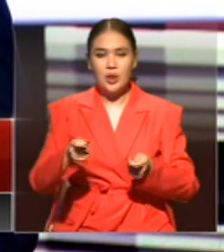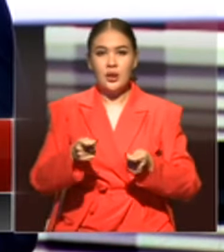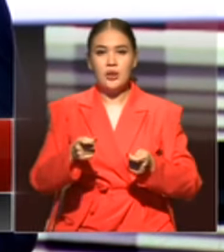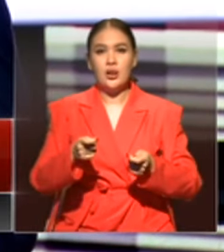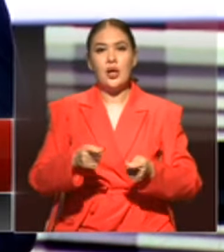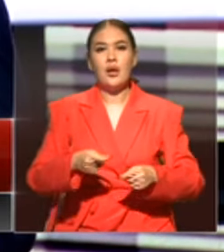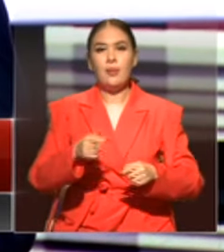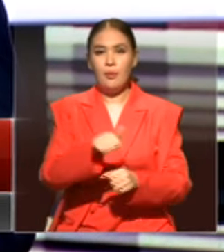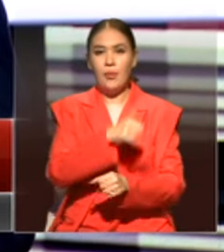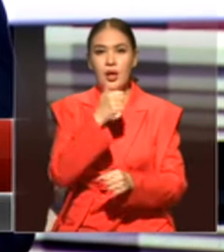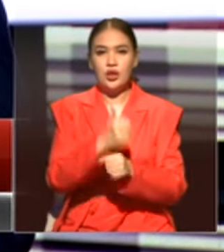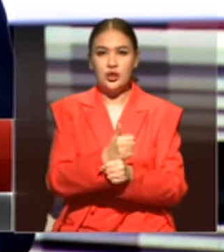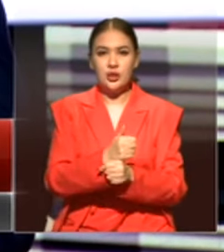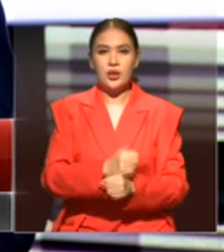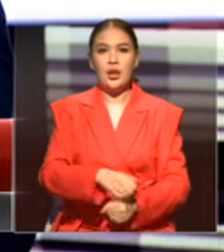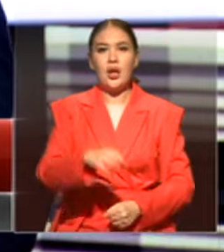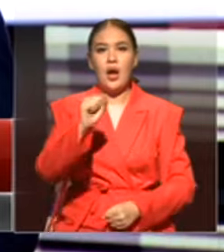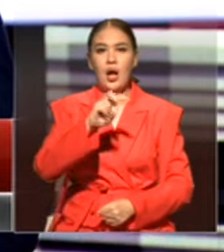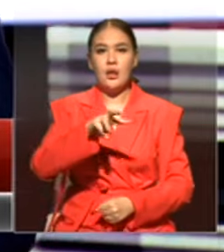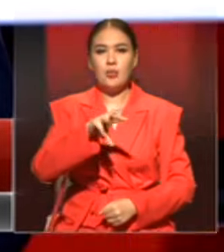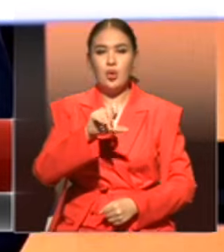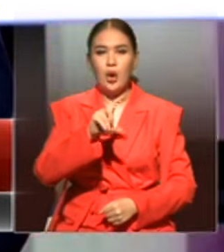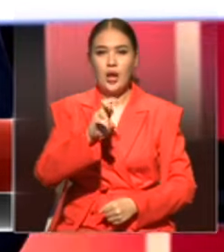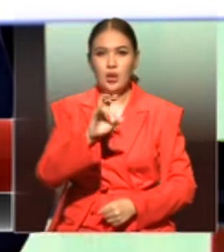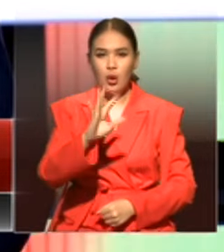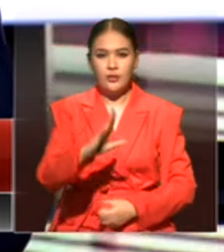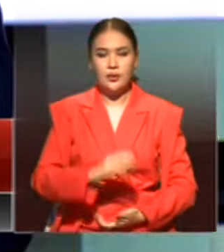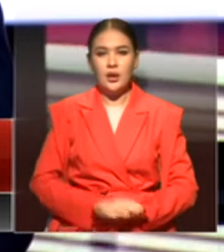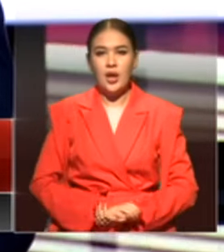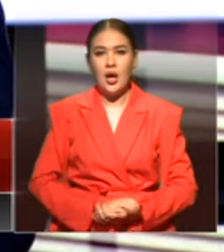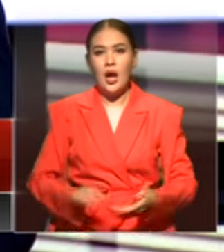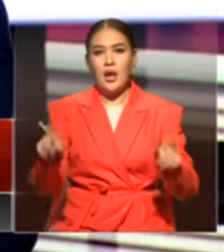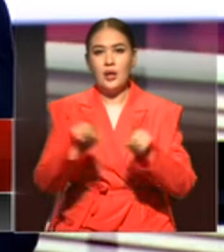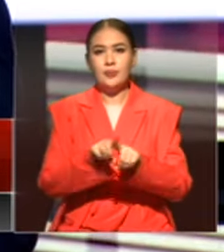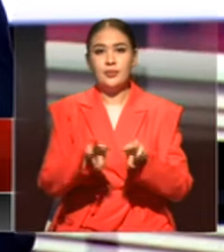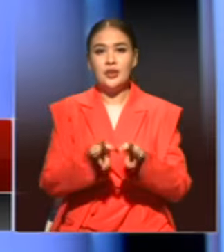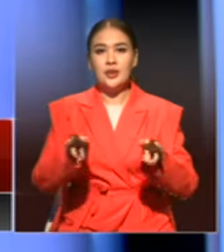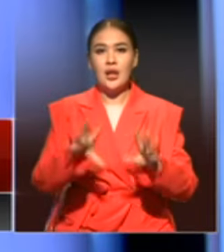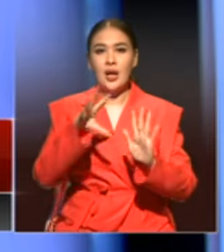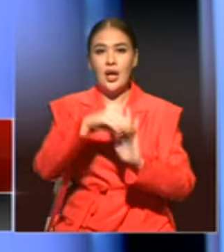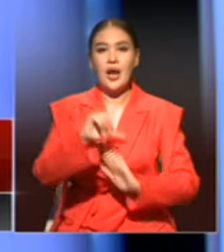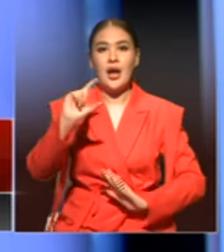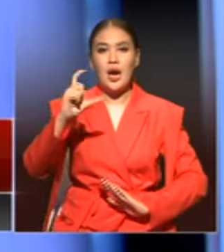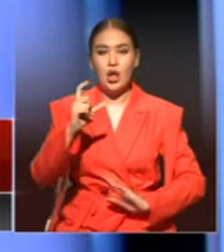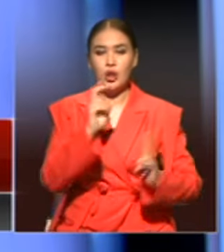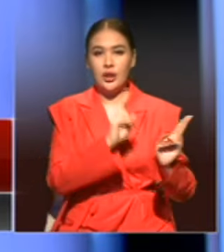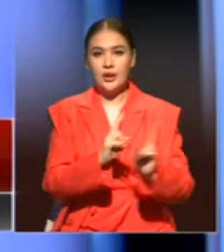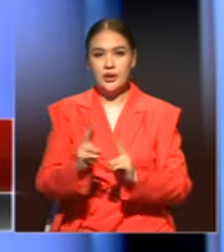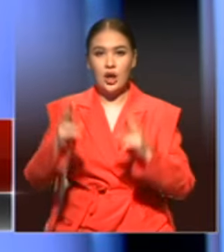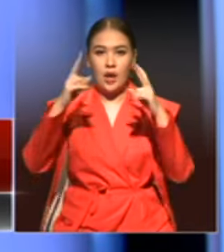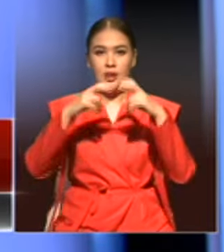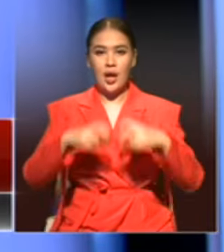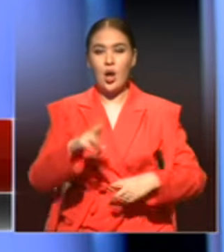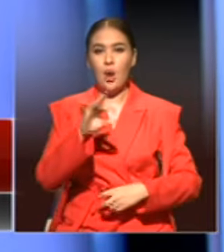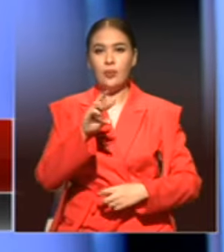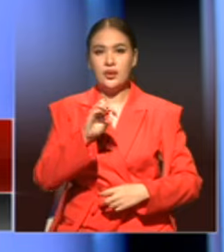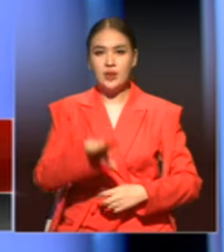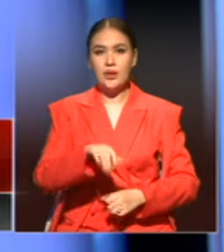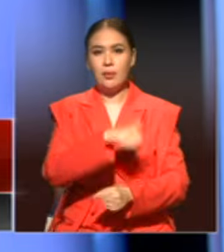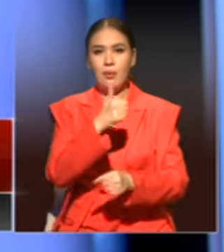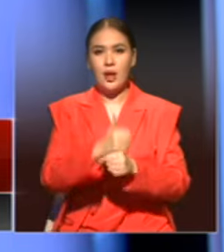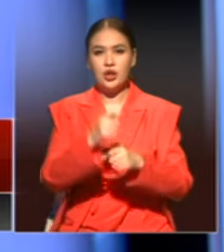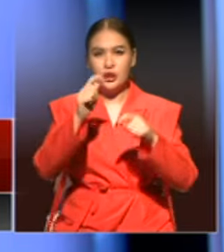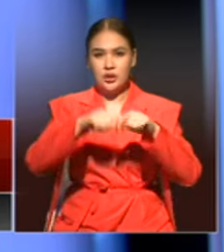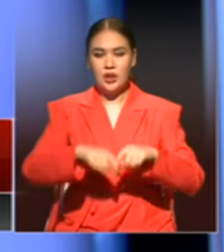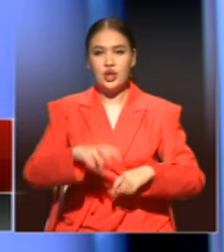департаментінің басқарма басшысы Абылай Алмұханов, дәл осы министрліктің экологиялық реттеу және қадағалау комитетінің бас сарапшысы